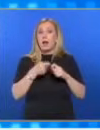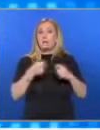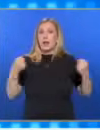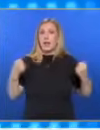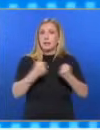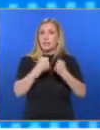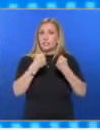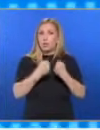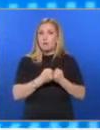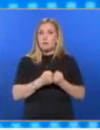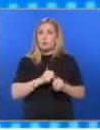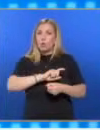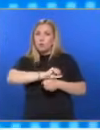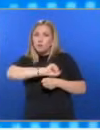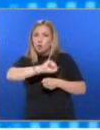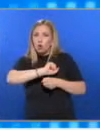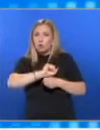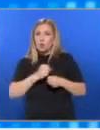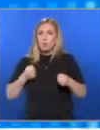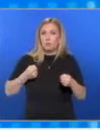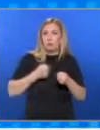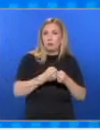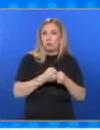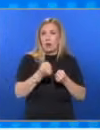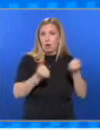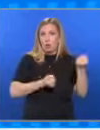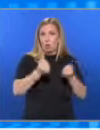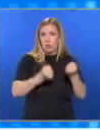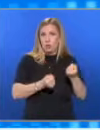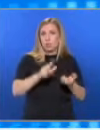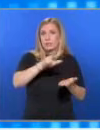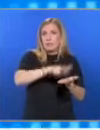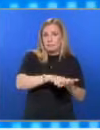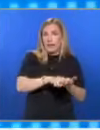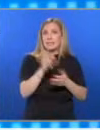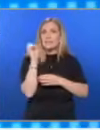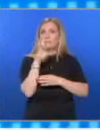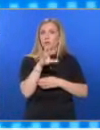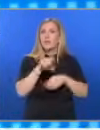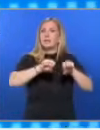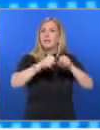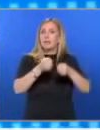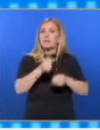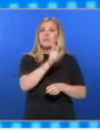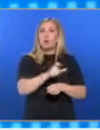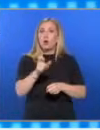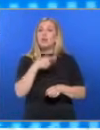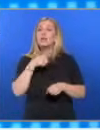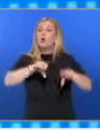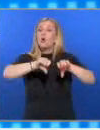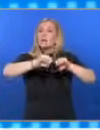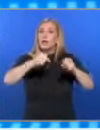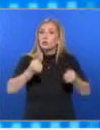кръстовище, като с висока скорост удря спрелите на светофара коли и наранява хора. Той нарушава правилата за движение